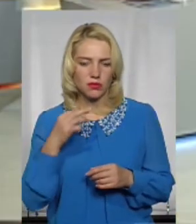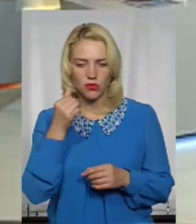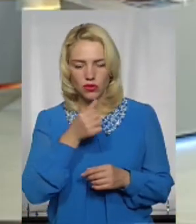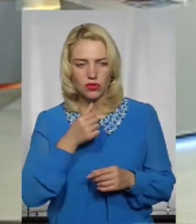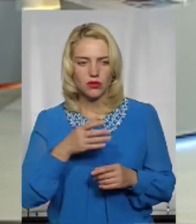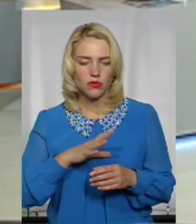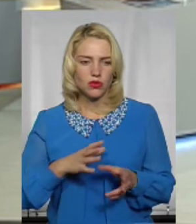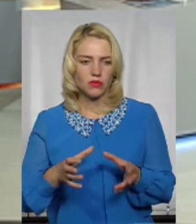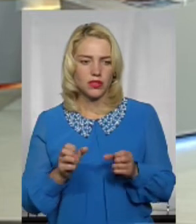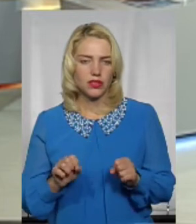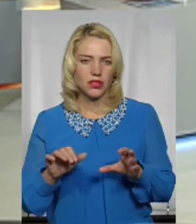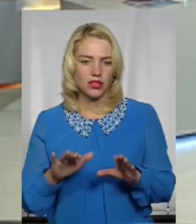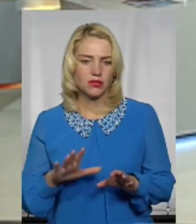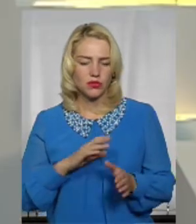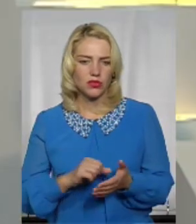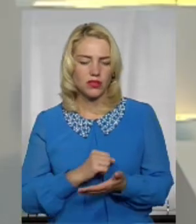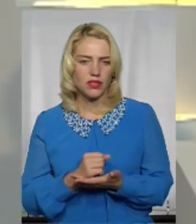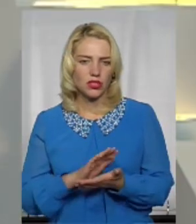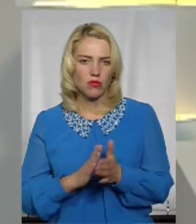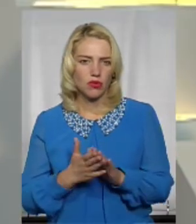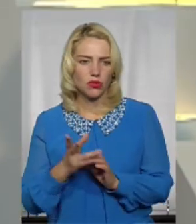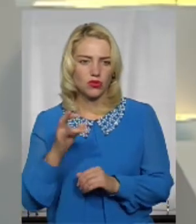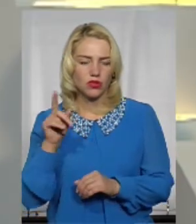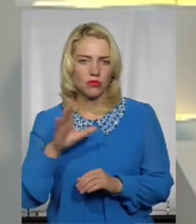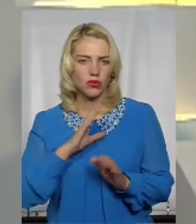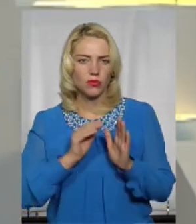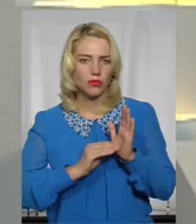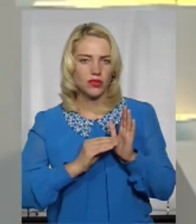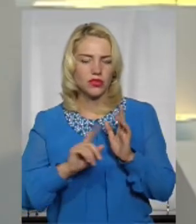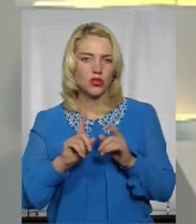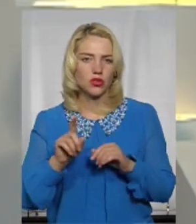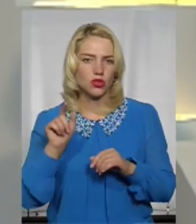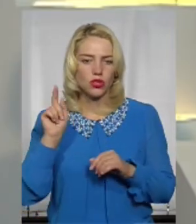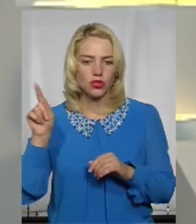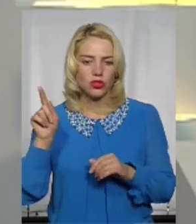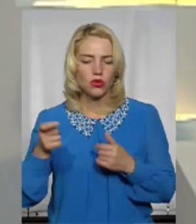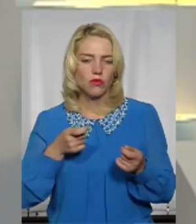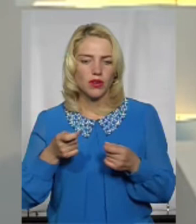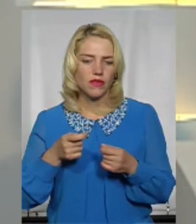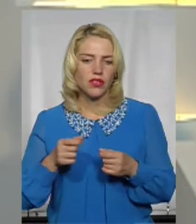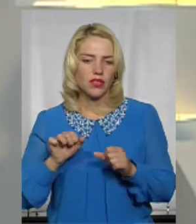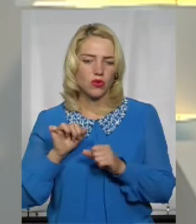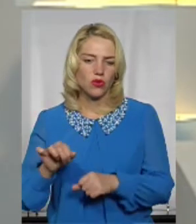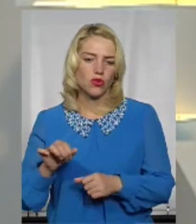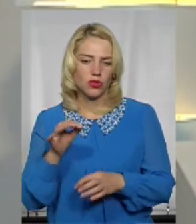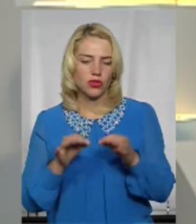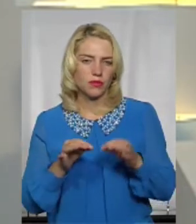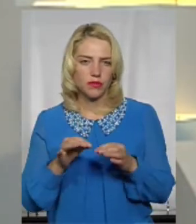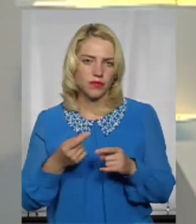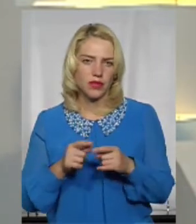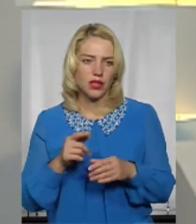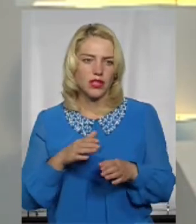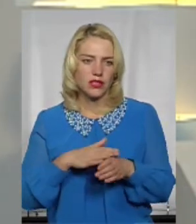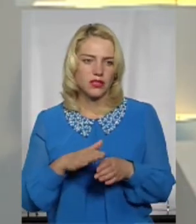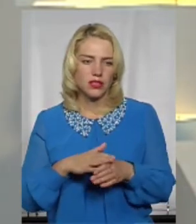було прийнято рішення і затверджене було положення. Але там було прописано, що ще тодішнє управління охорони навколишнього природного середовища